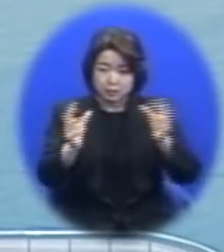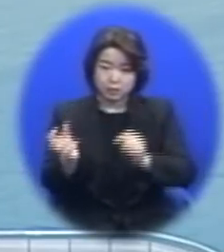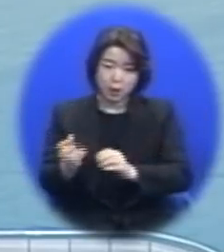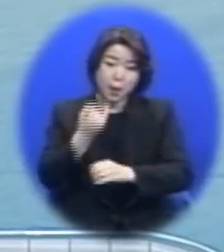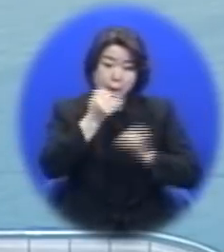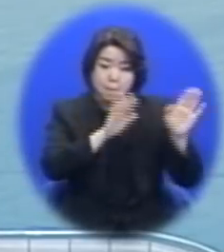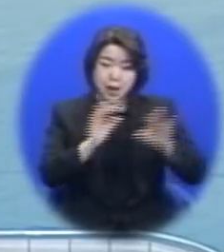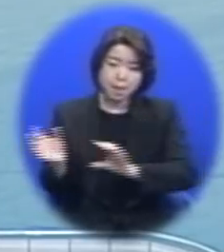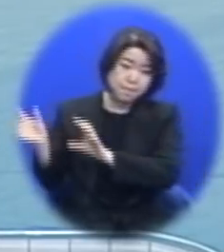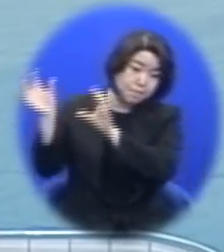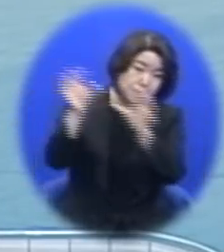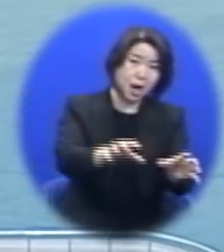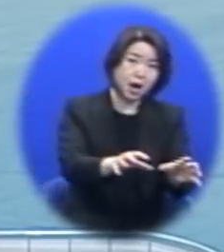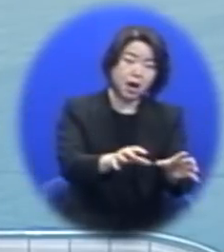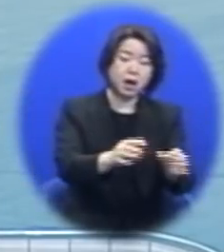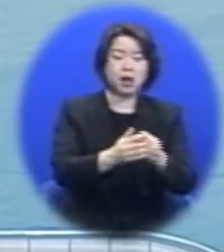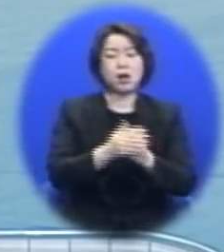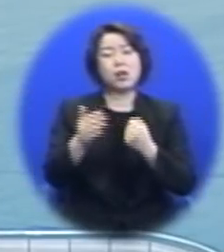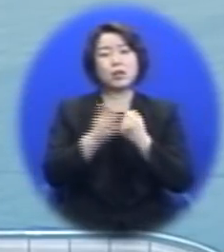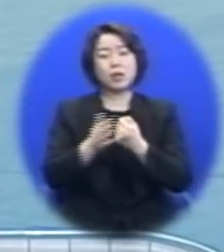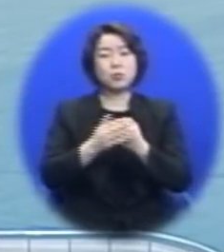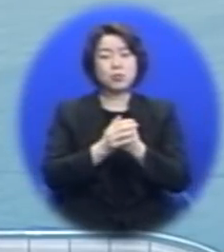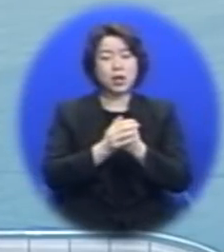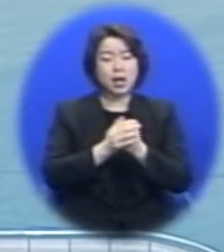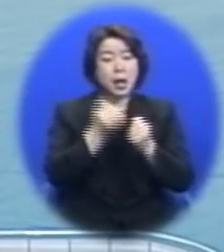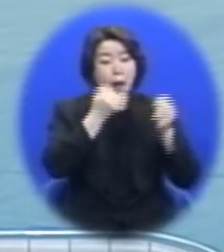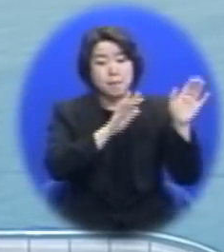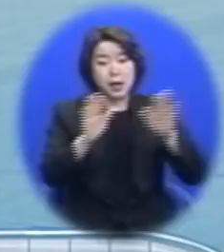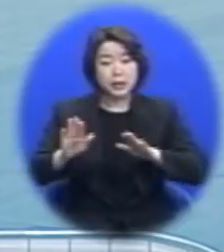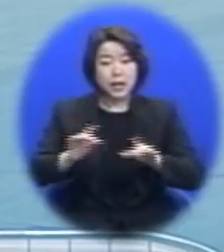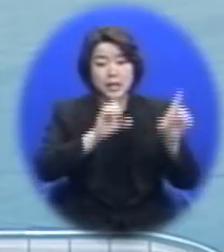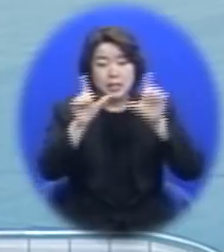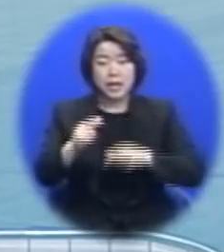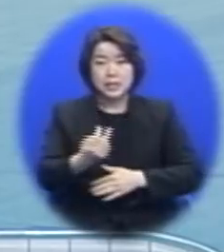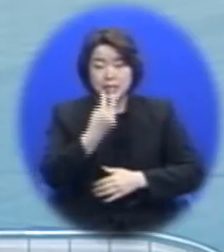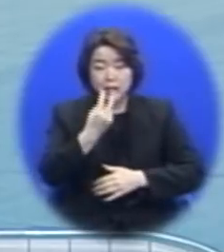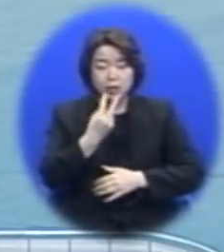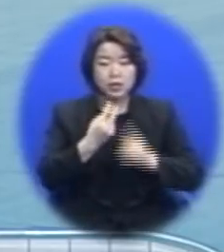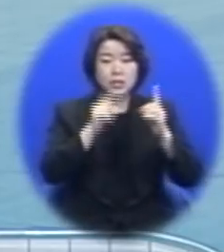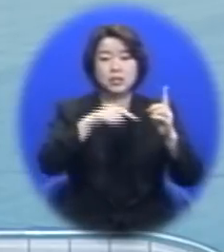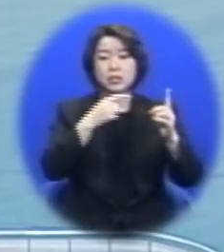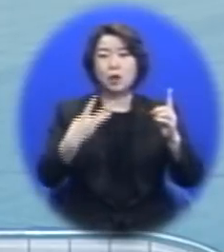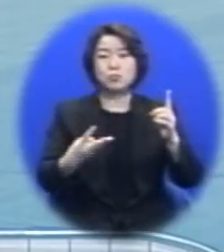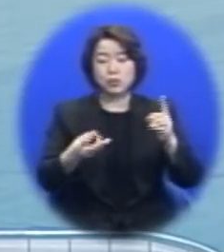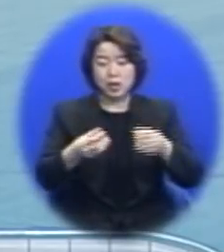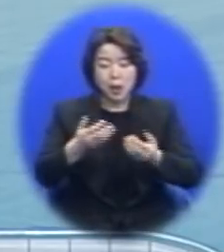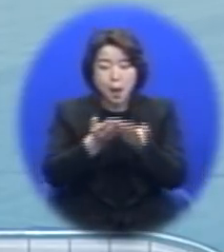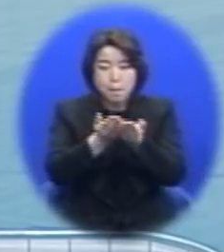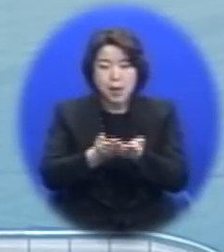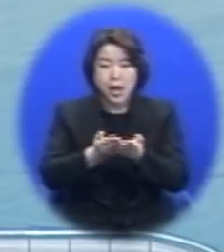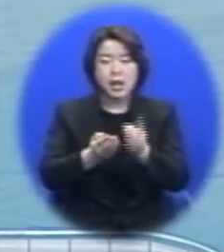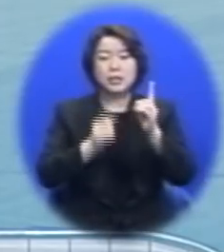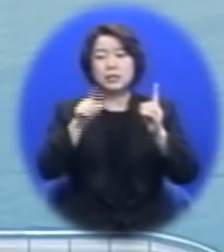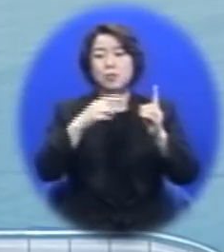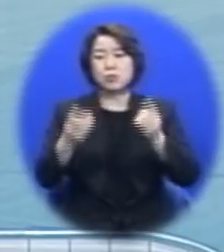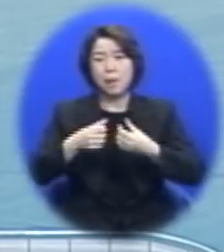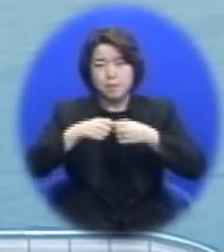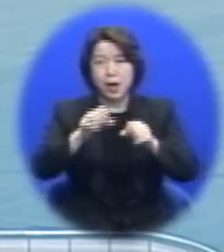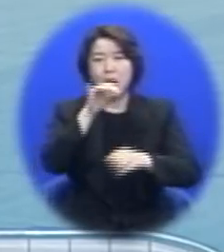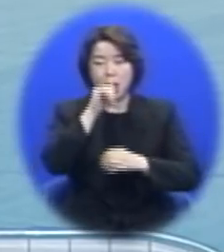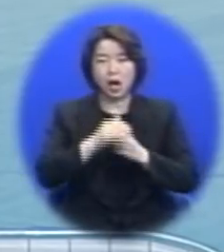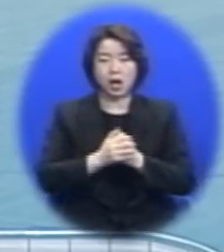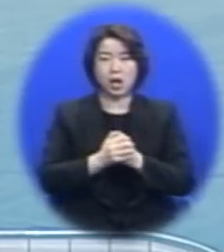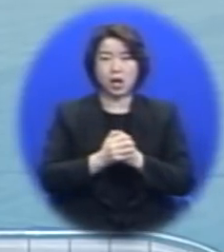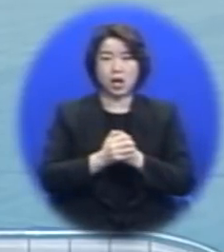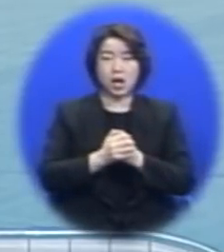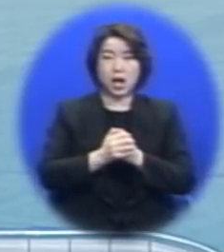그리고 바다에 사는 3분의 1이 죽고 배도 3분의 1이 다 깨져버립니다. 세 번째 천사가 나팔을 부니까